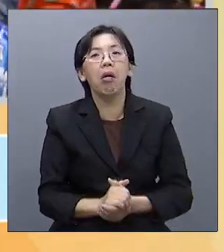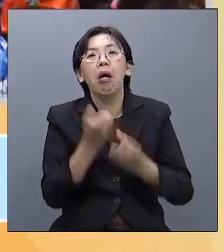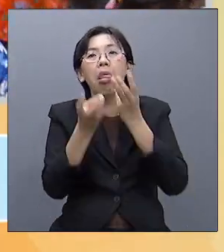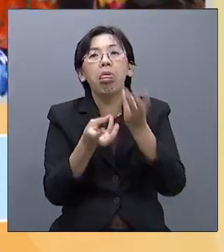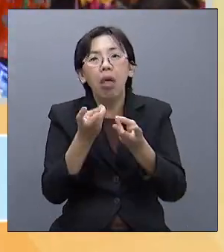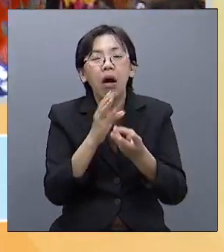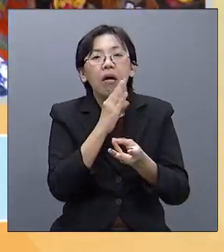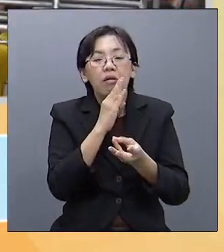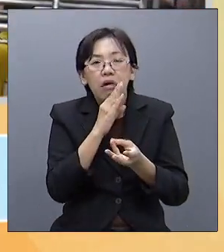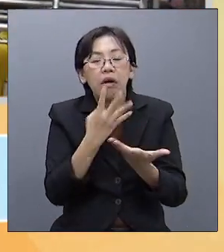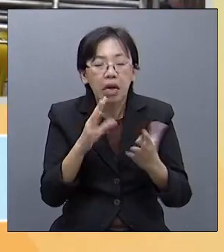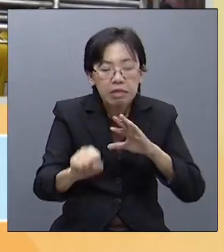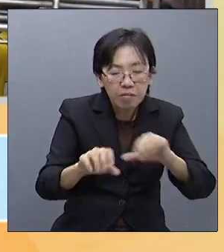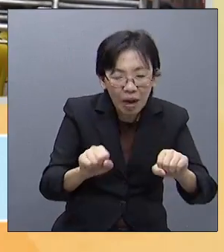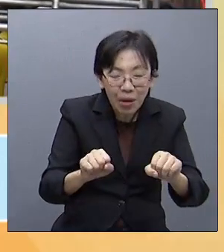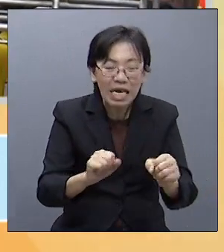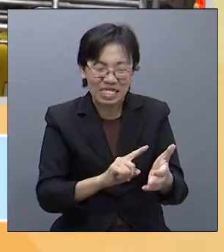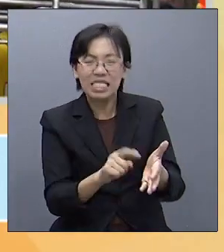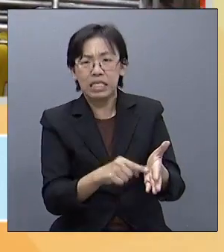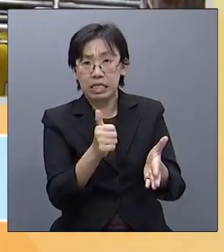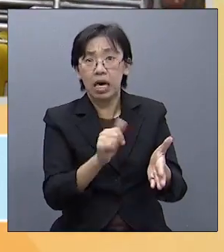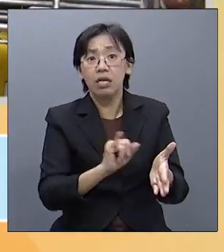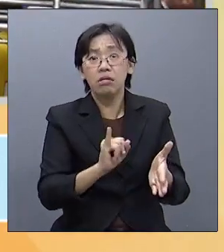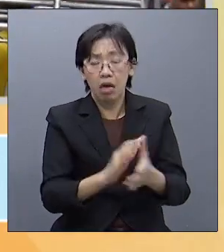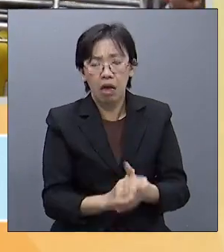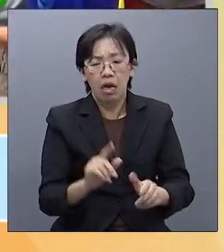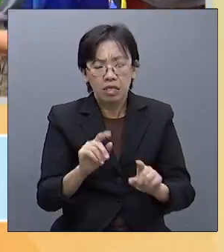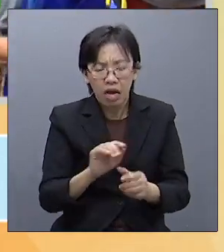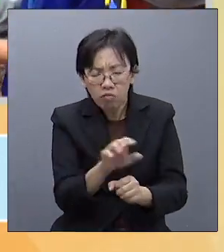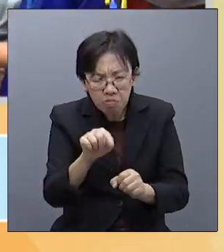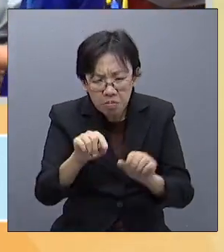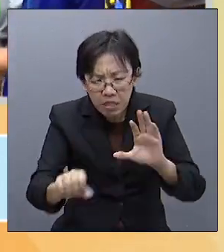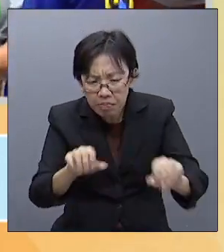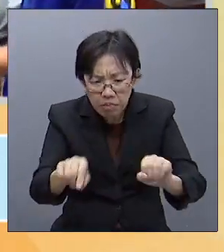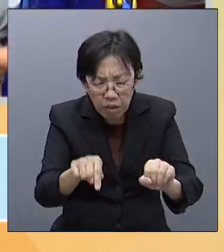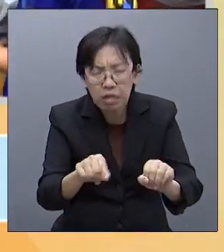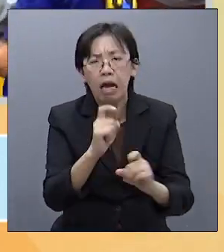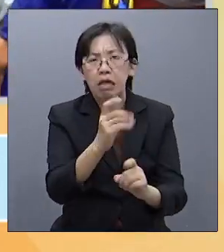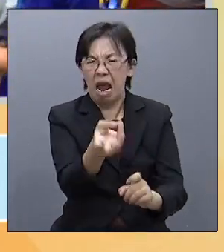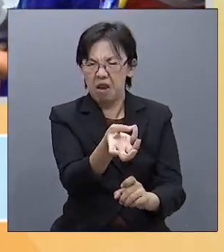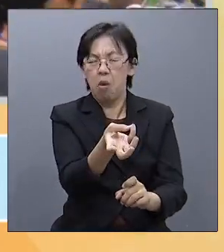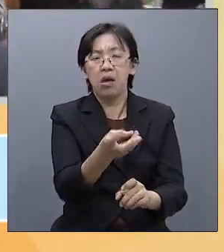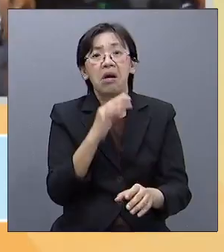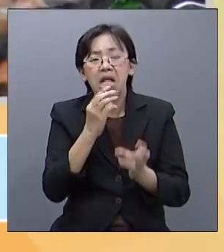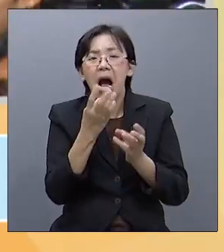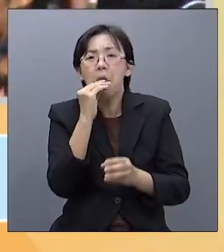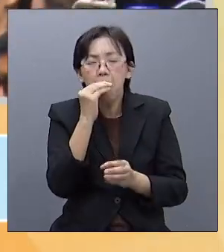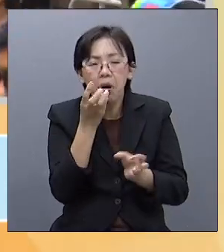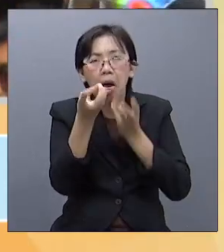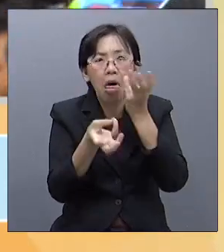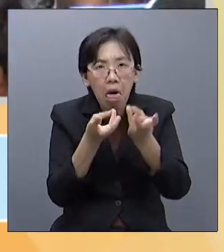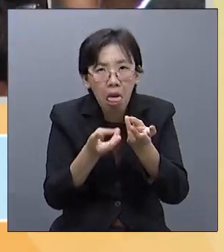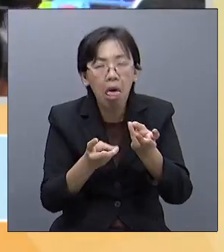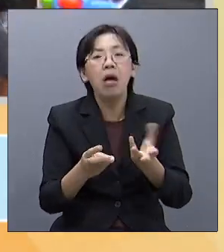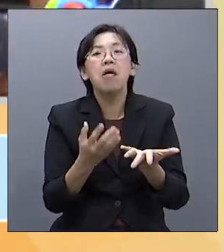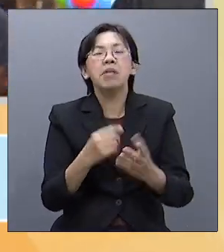สัมผัสพื้นผิวนะฮะที่มันมีคนมาสัมผัสก่อนหน้าเราอีกนะครับเพราะฉะนั้นเนี่ยอาจจะต้องคอยระวังเรื่องของการพูดคุยกัน